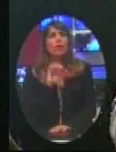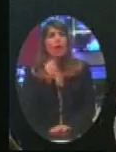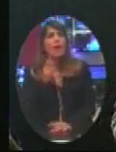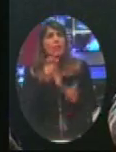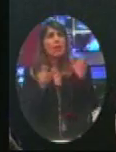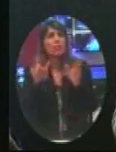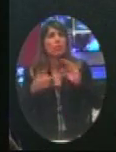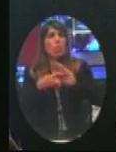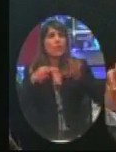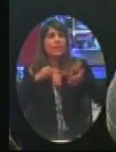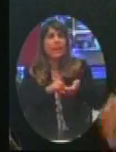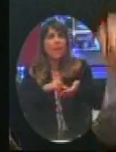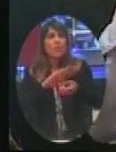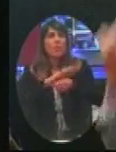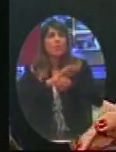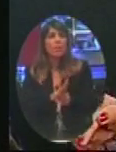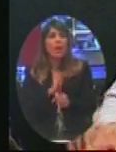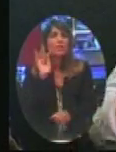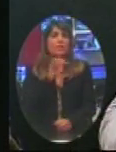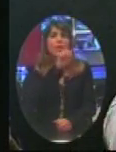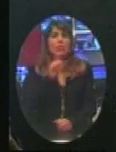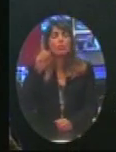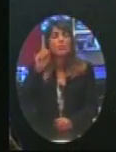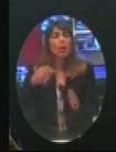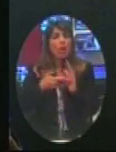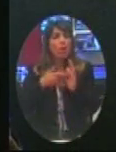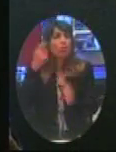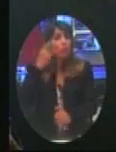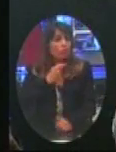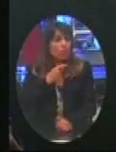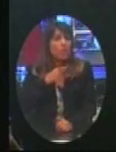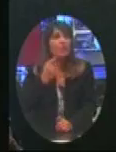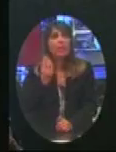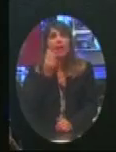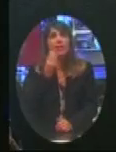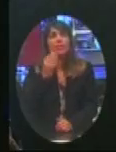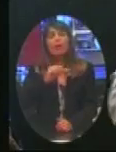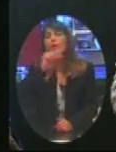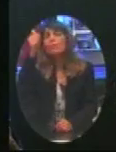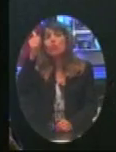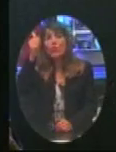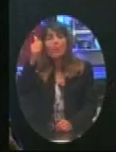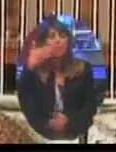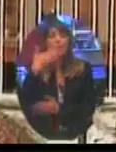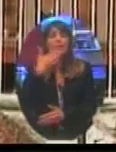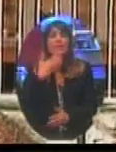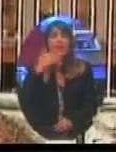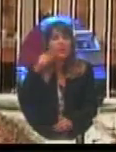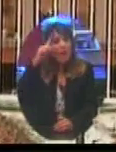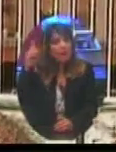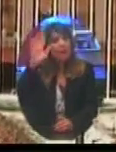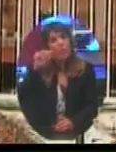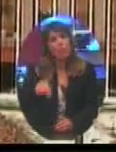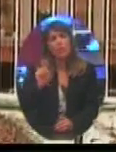מפעילים לחץ נגד מי שאמור לחקור את השחיתות שלהם, זה אחד הדברים הראשונים שכל מדינת ישראל צריכה לדעת, ובטח פה בכנסת ישראל.